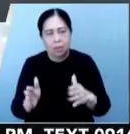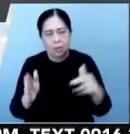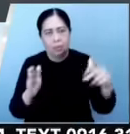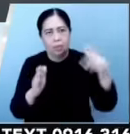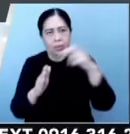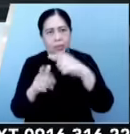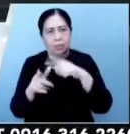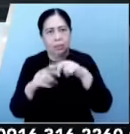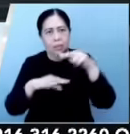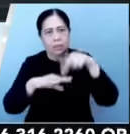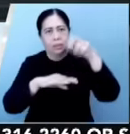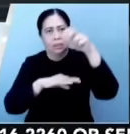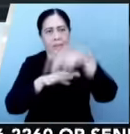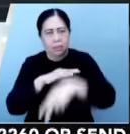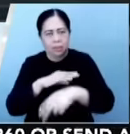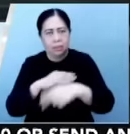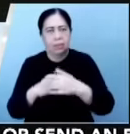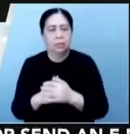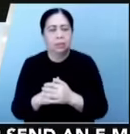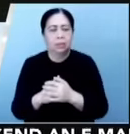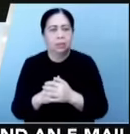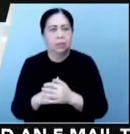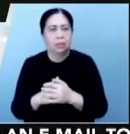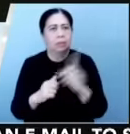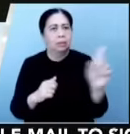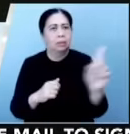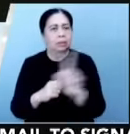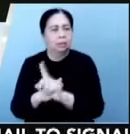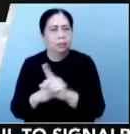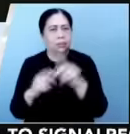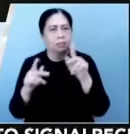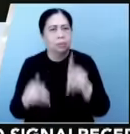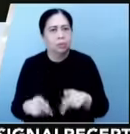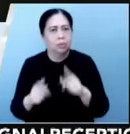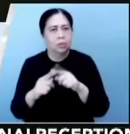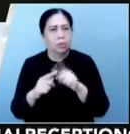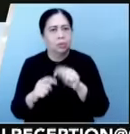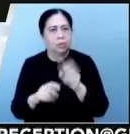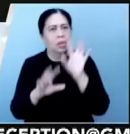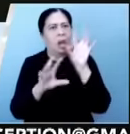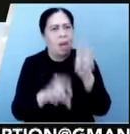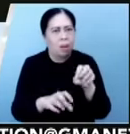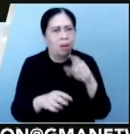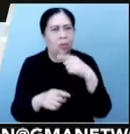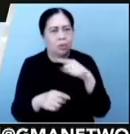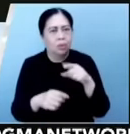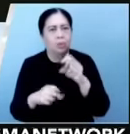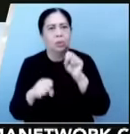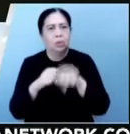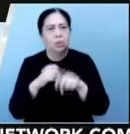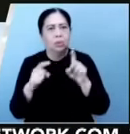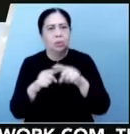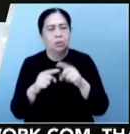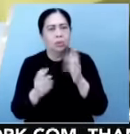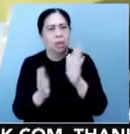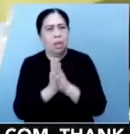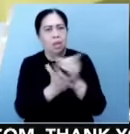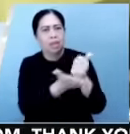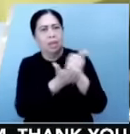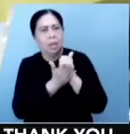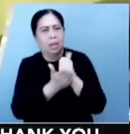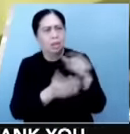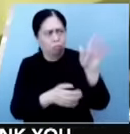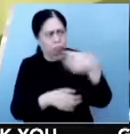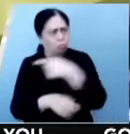tumalon mula roon. Isang dumada ang residente naman ang dinambahan ni Kiluwa, kaya nagpatulong sa humampas sa aso. Yung